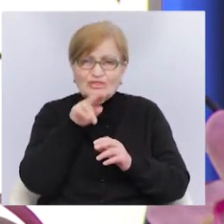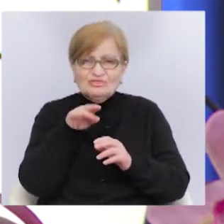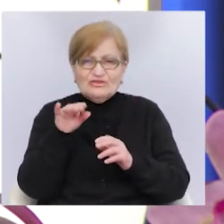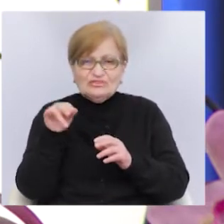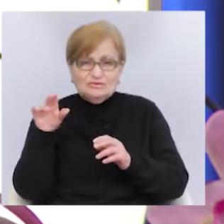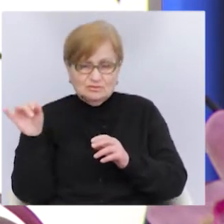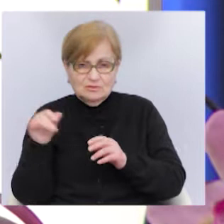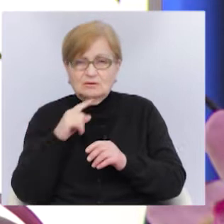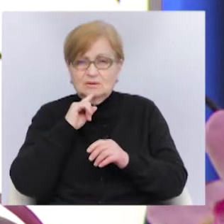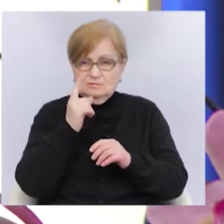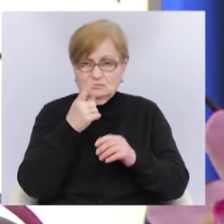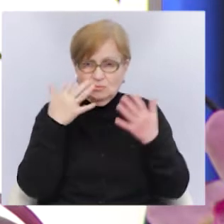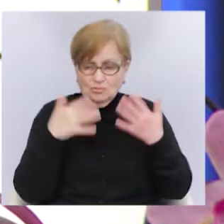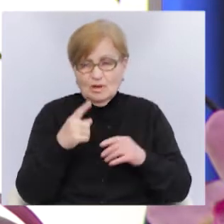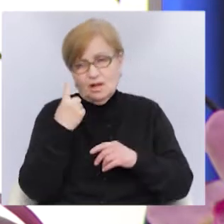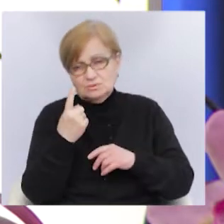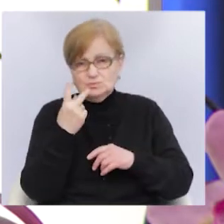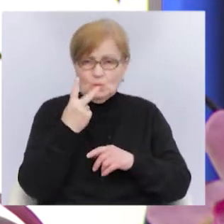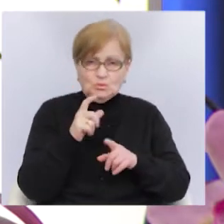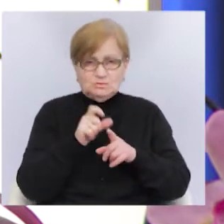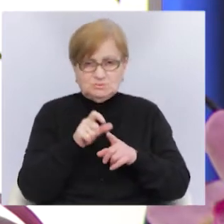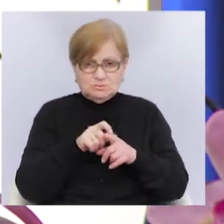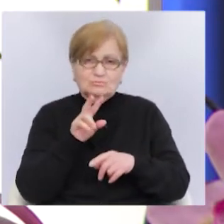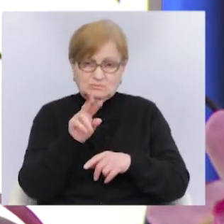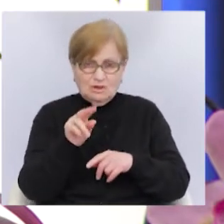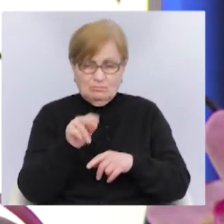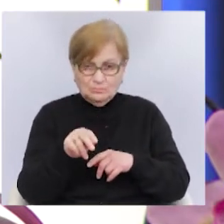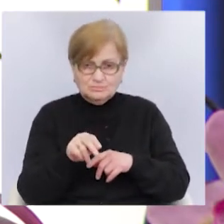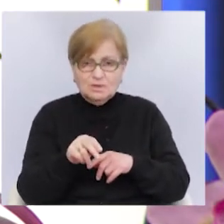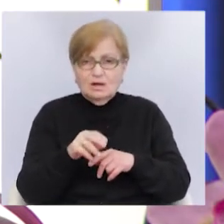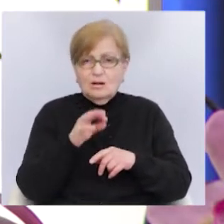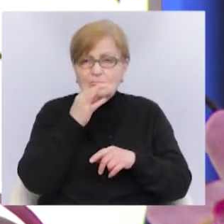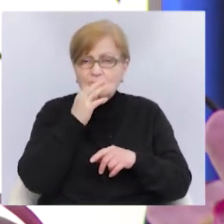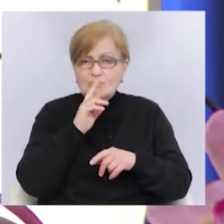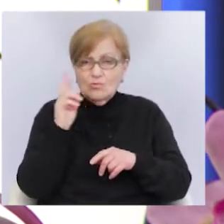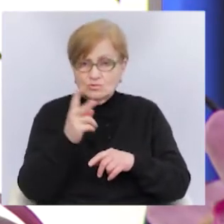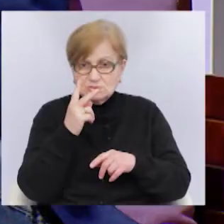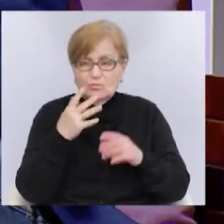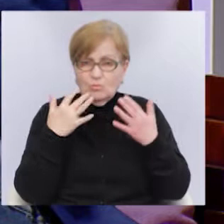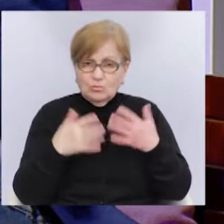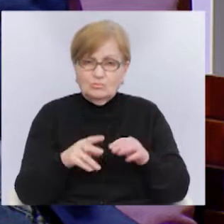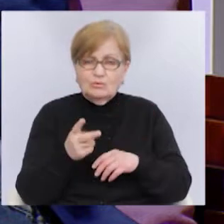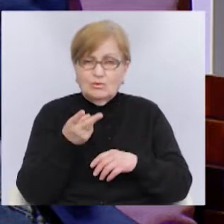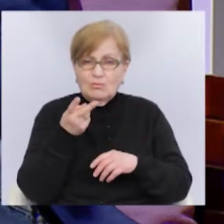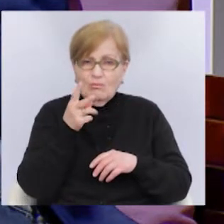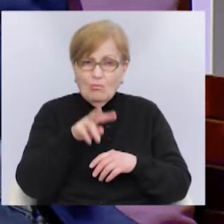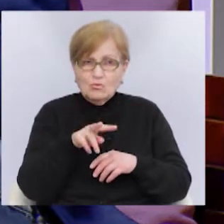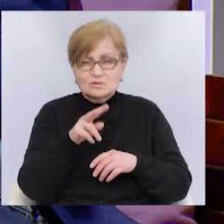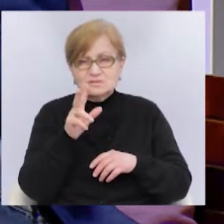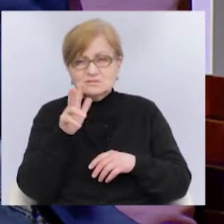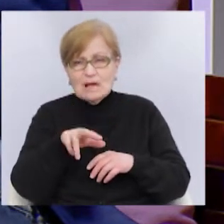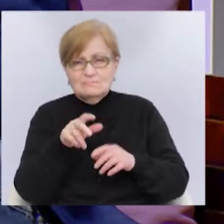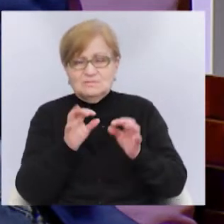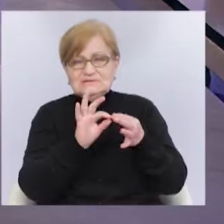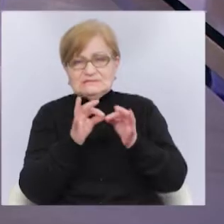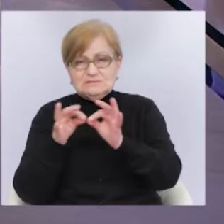1 წლის ასაკში 1-2-ს, რამდენიმე სიტყვას მაინც უნდა ამბობდეს, ორი წლის ასაკისთვის ბავშვი უნდა იწყებდეს ორ